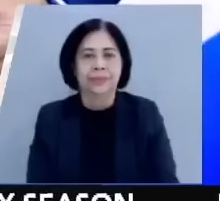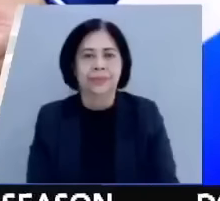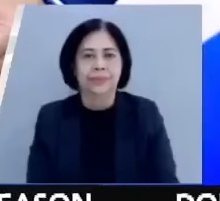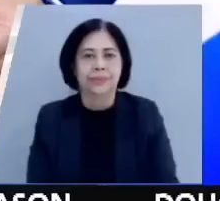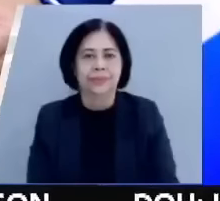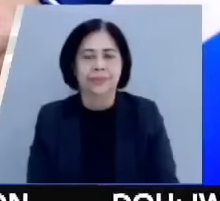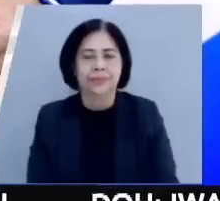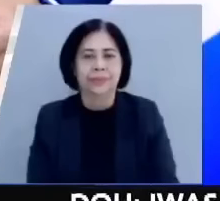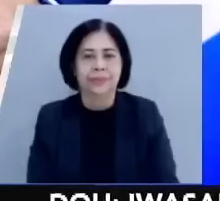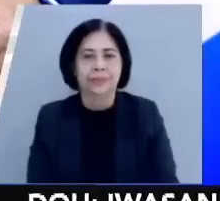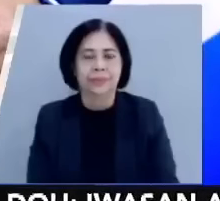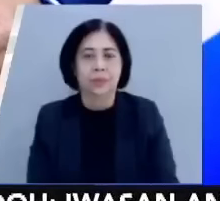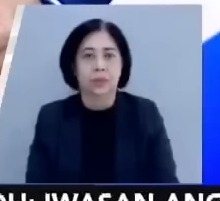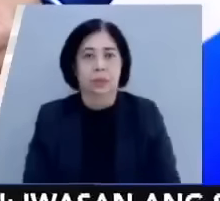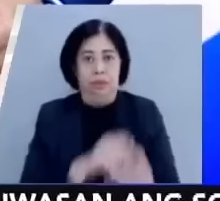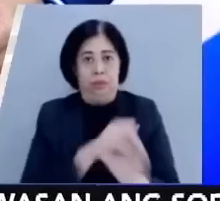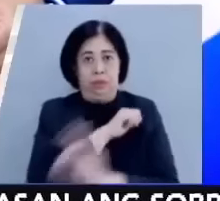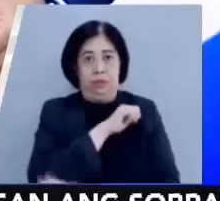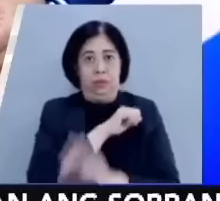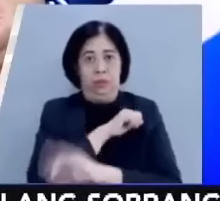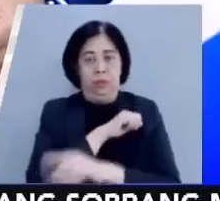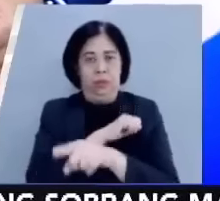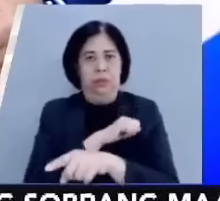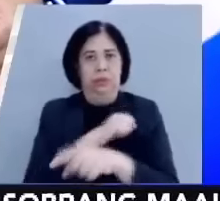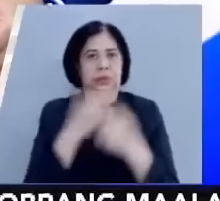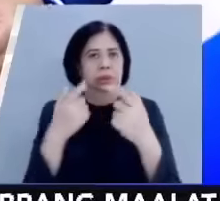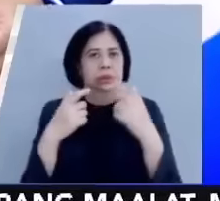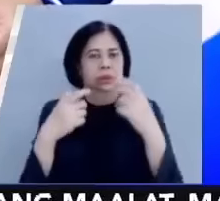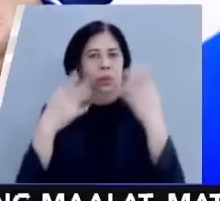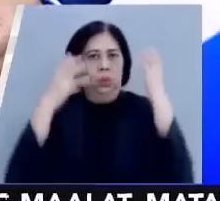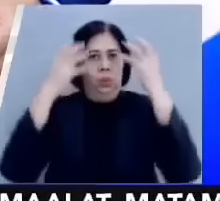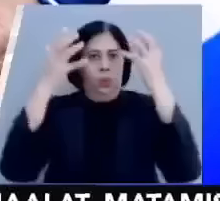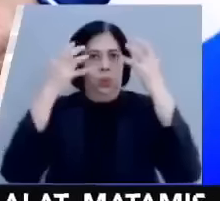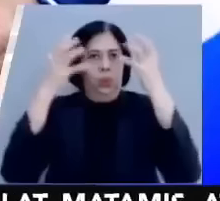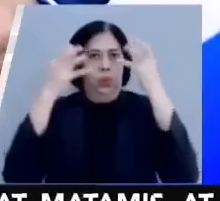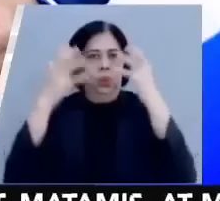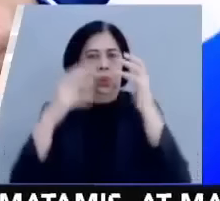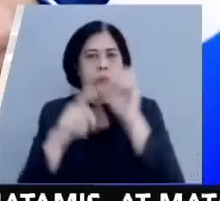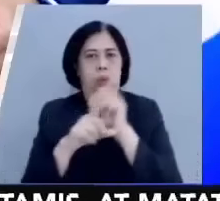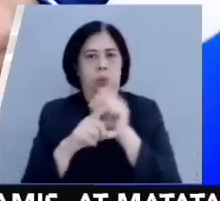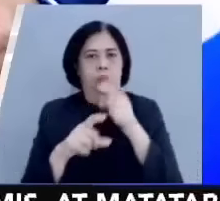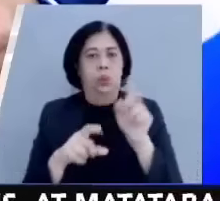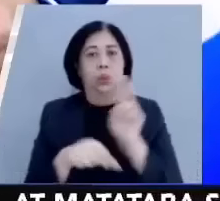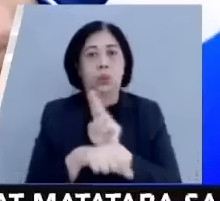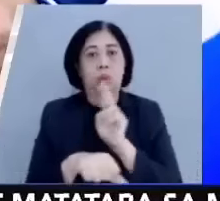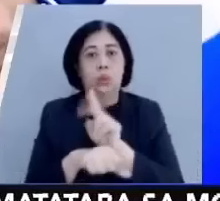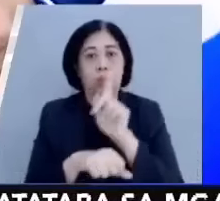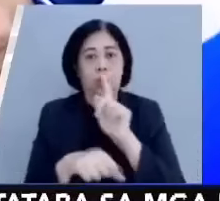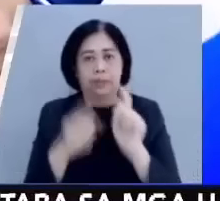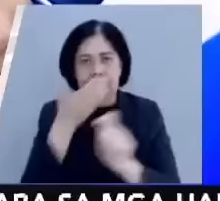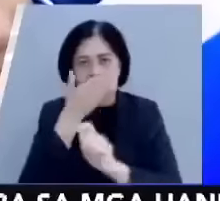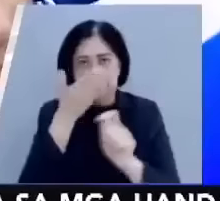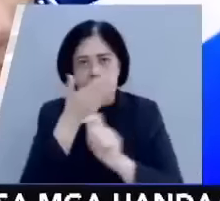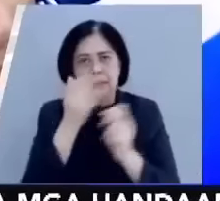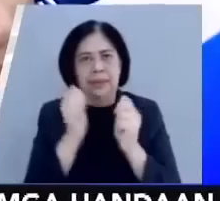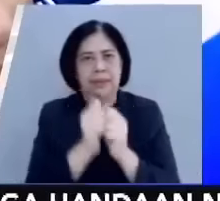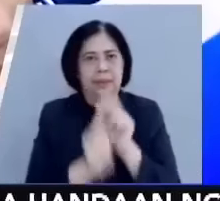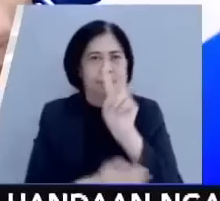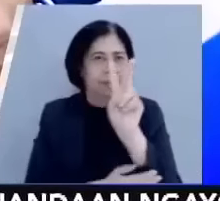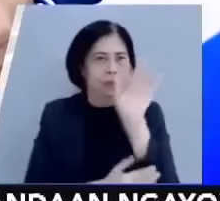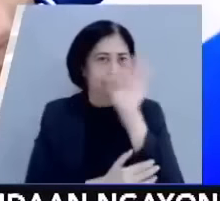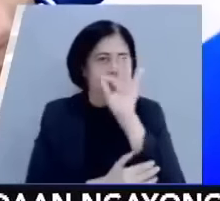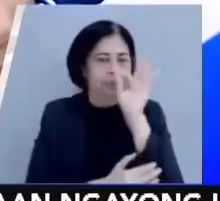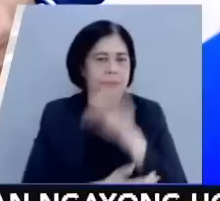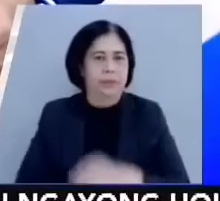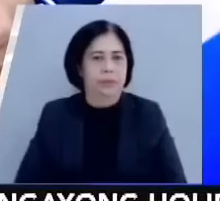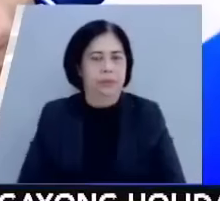Dayuhang inireklamo ng pag-aamok umano sa Makati City na biso ng otoridad na gumagamit ng ilegal na droga kasama ang dalawang Pinoy. Tumangi